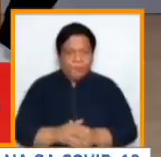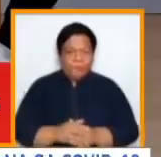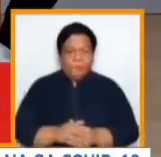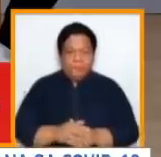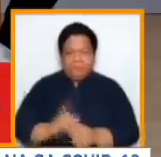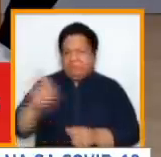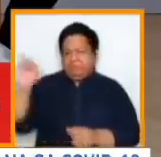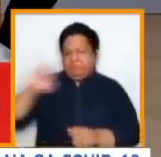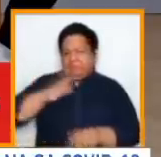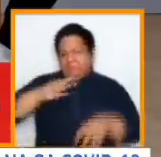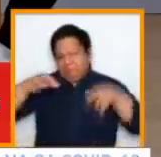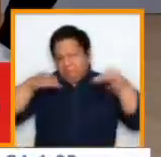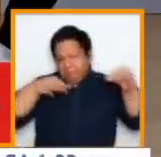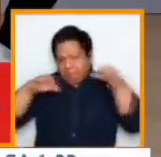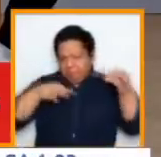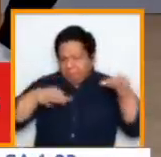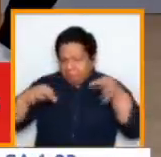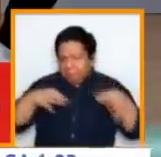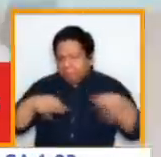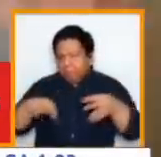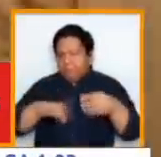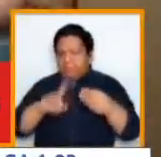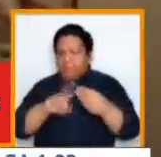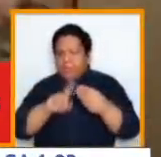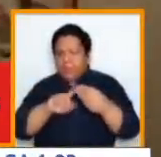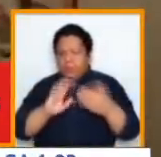Hello, mga Kapuso! We're B2B!